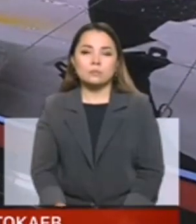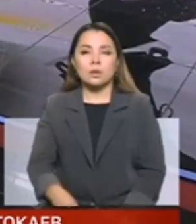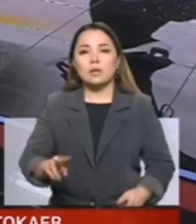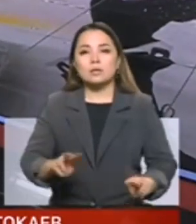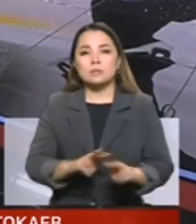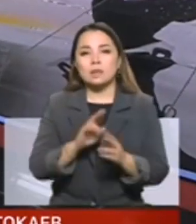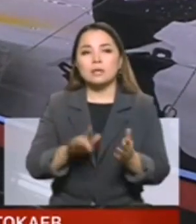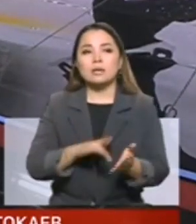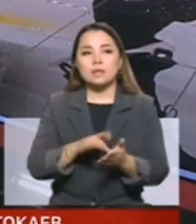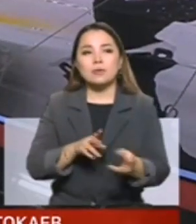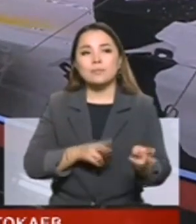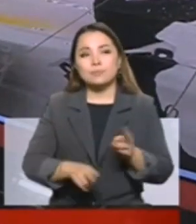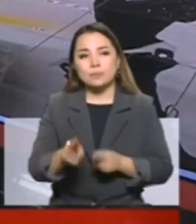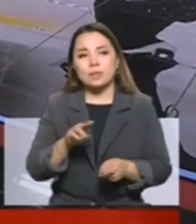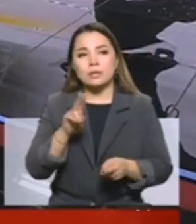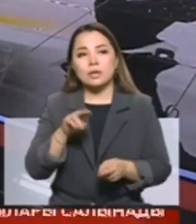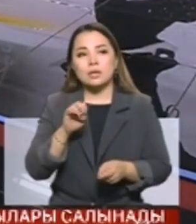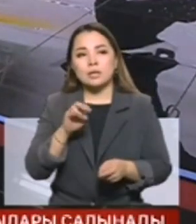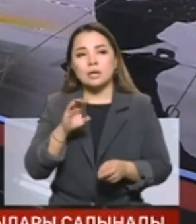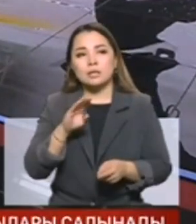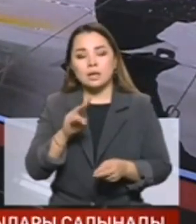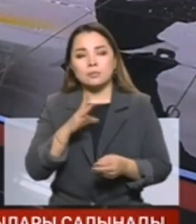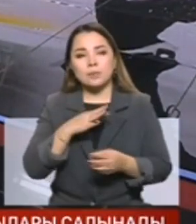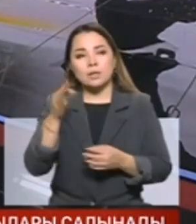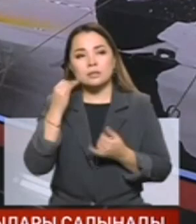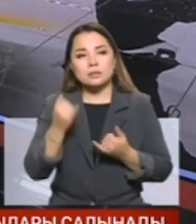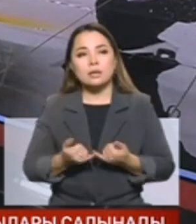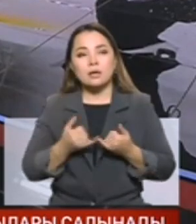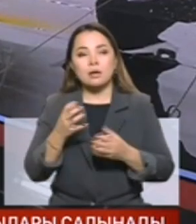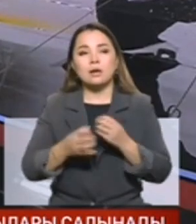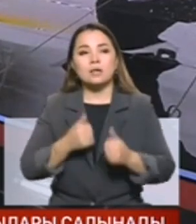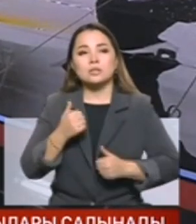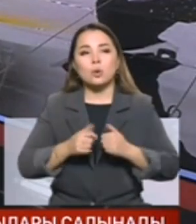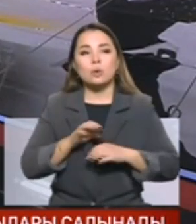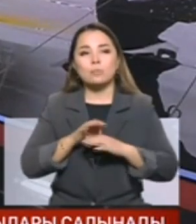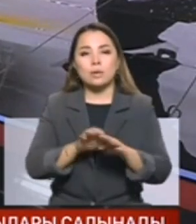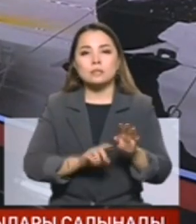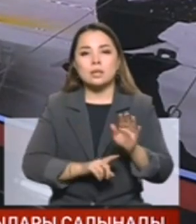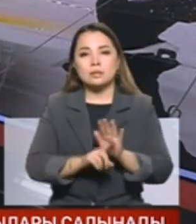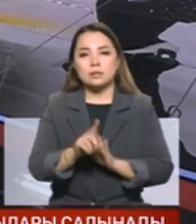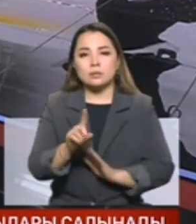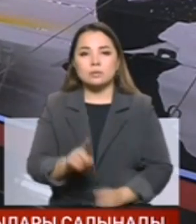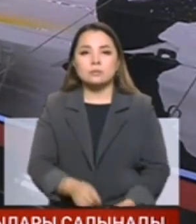Елордада мәнерлеп сырғанаудан Денис Тенді еске алуға арналған халықаралық турнир басталды.